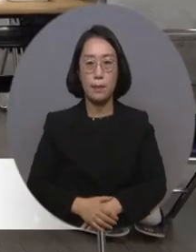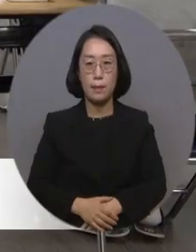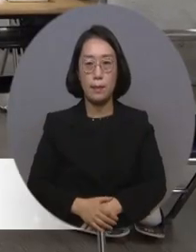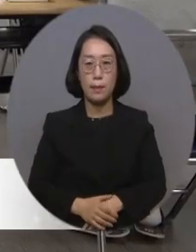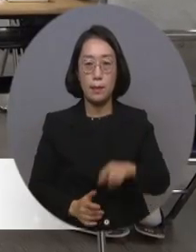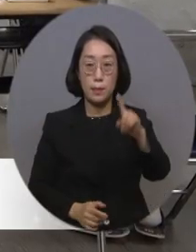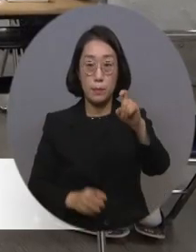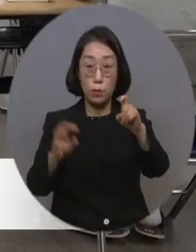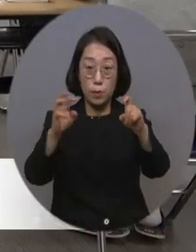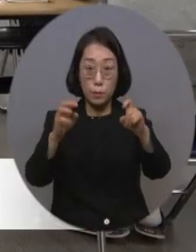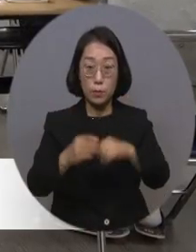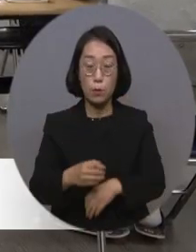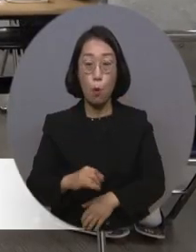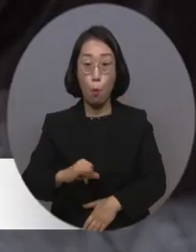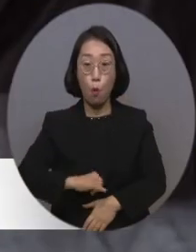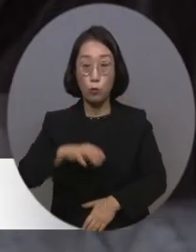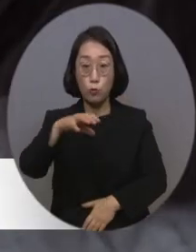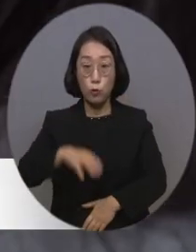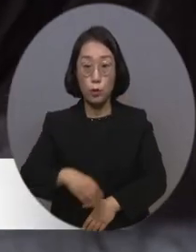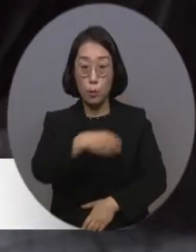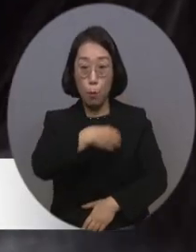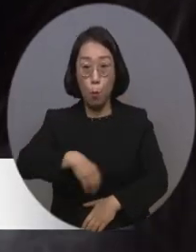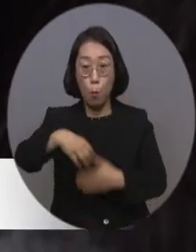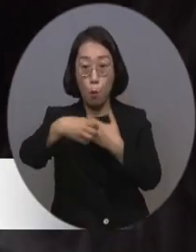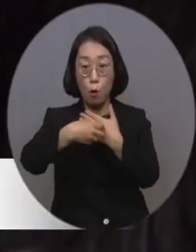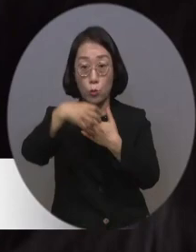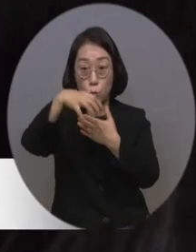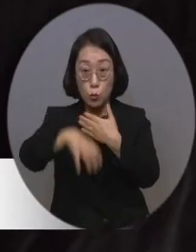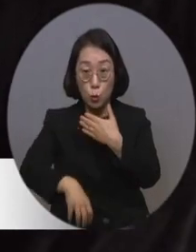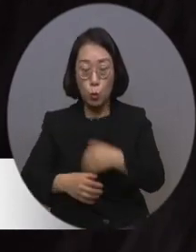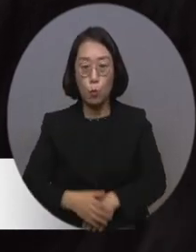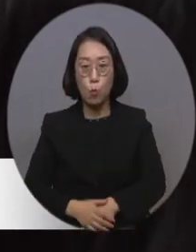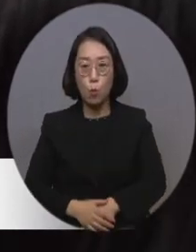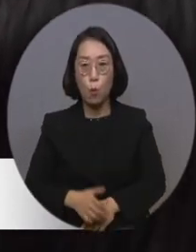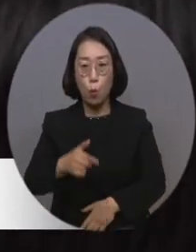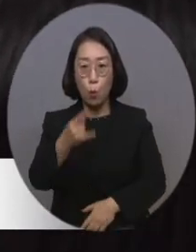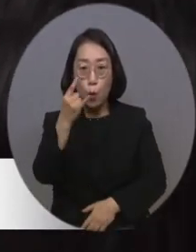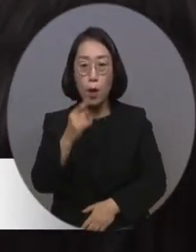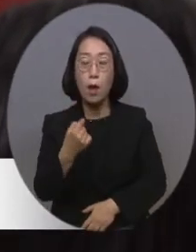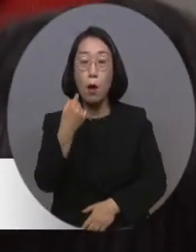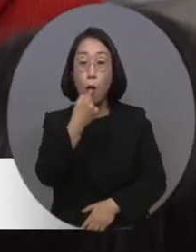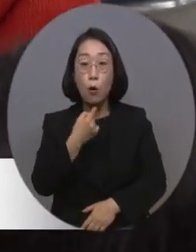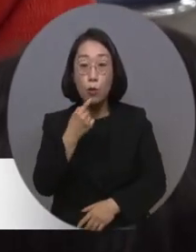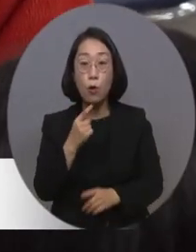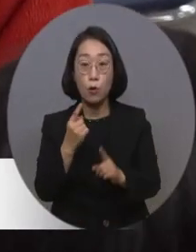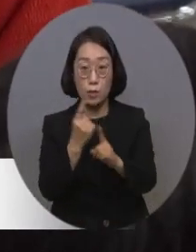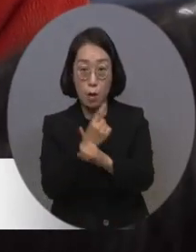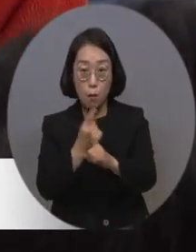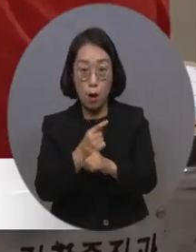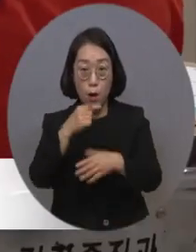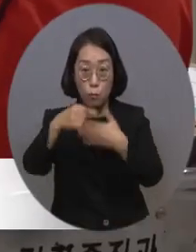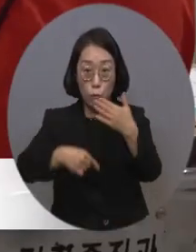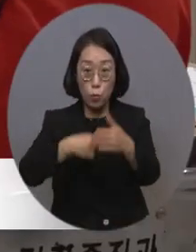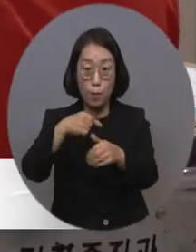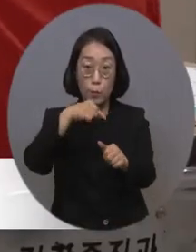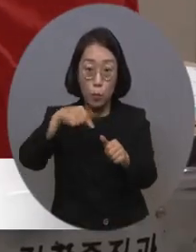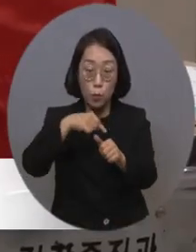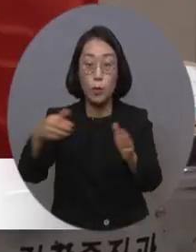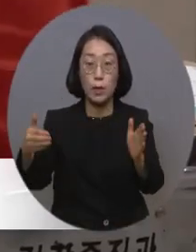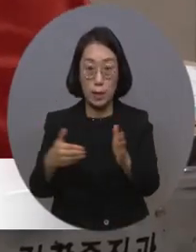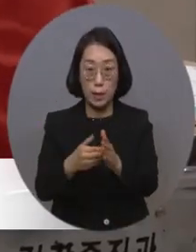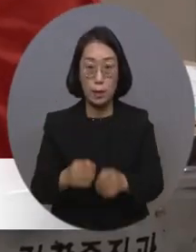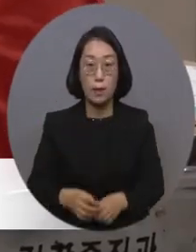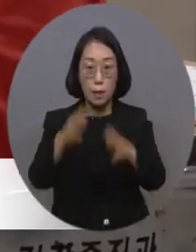30일 원주시 보건소가 진행하는 뇌병변 장애인 언어 재활 프로그램이 종료됐습니다. 상지대학교